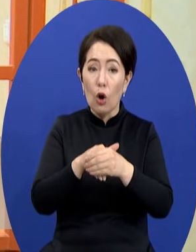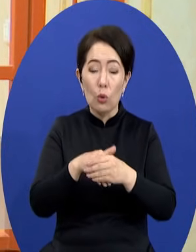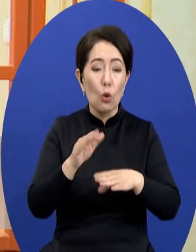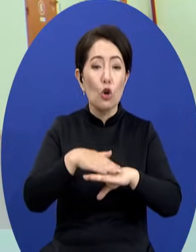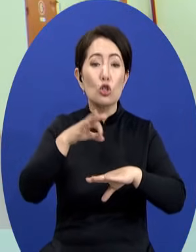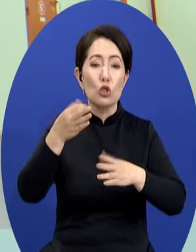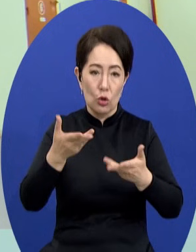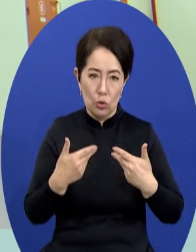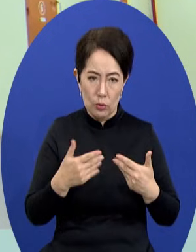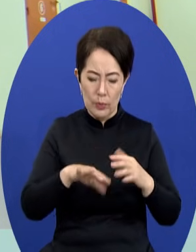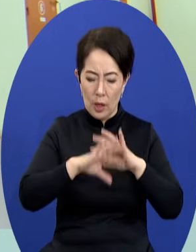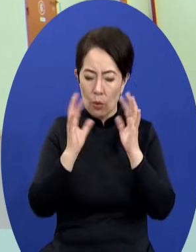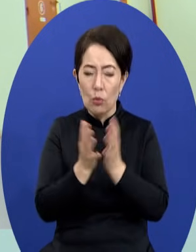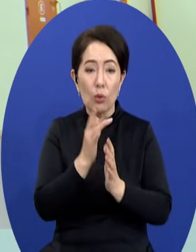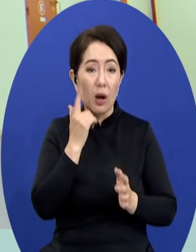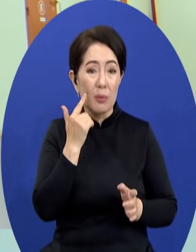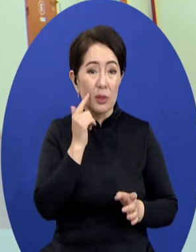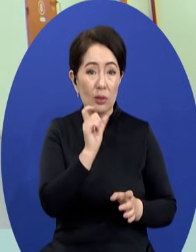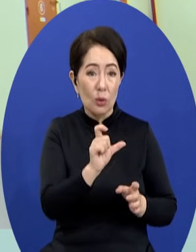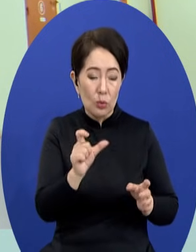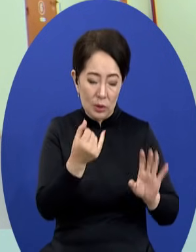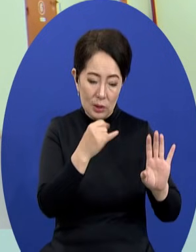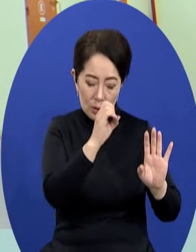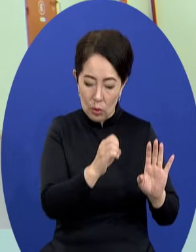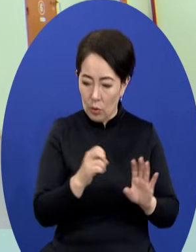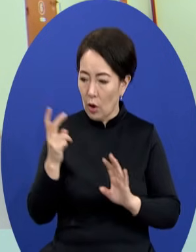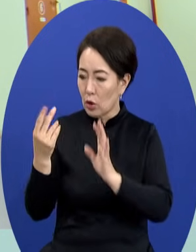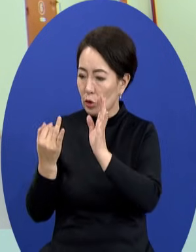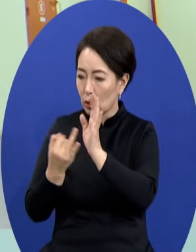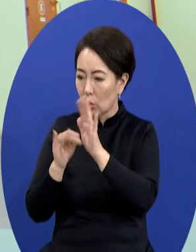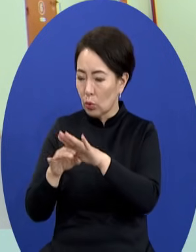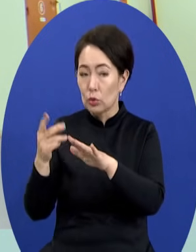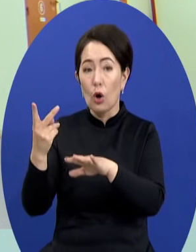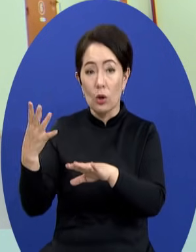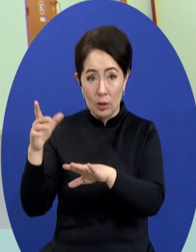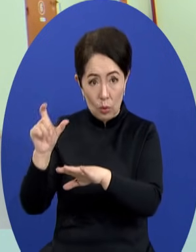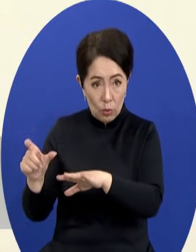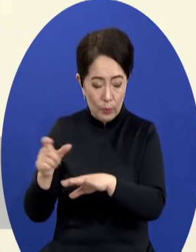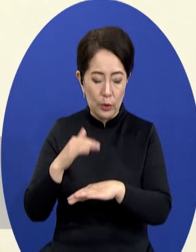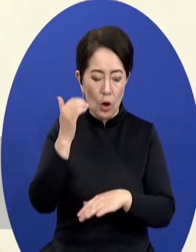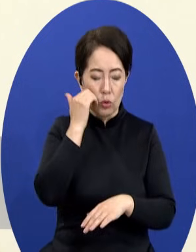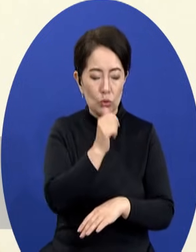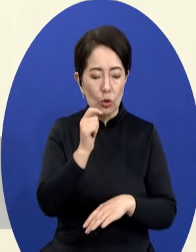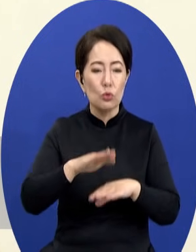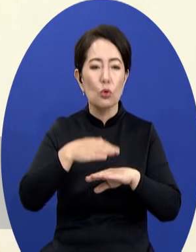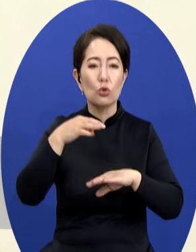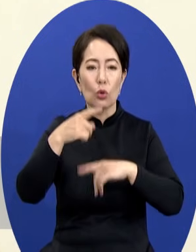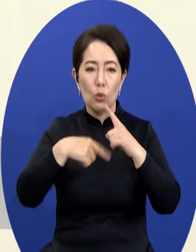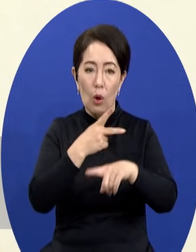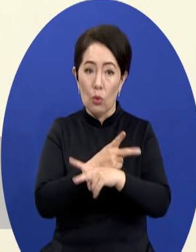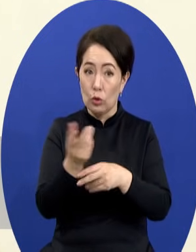нийт хоригдож буй эмэгтэйчүүдийн 60%, 27 хүүхдийн 25 нь мөн өндөр наснуудыг өршөөлийн тухай хуульд хамруулж